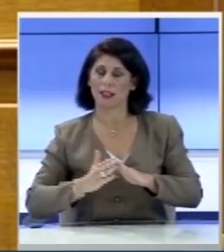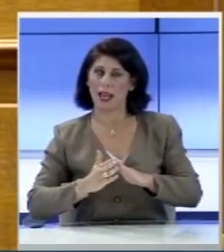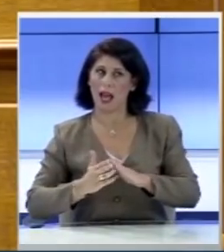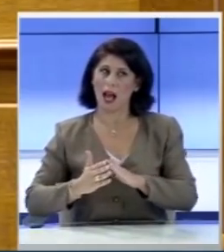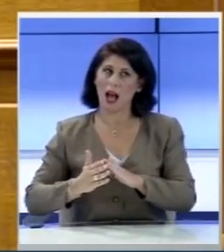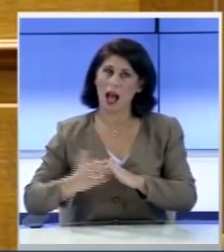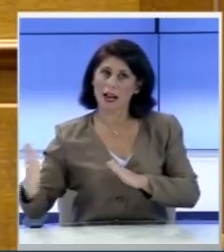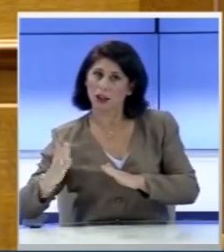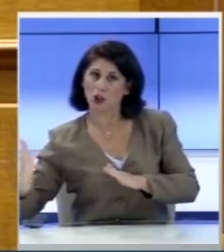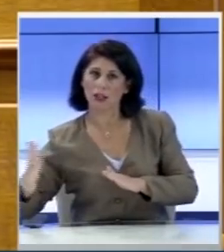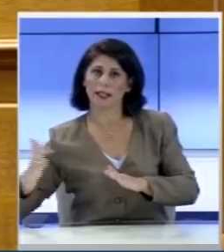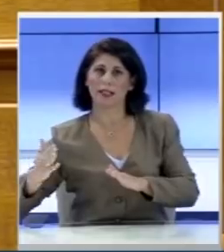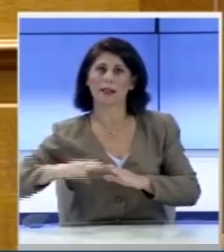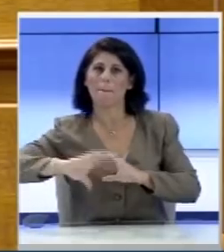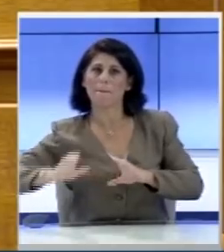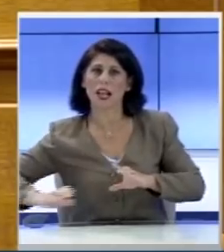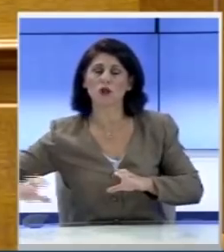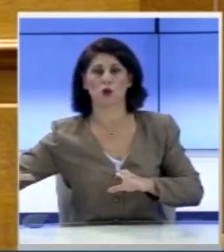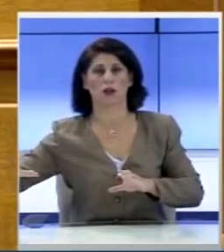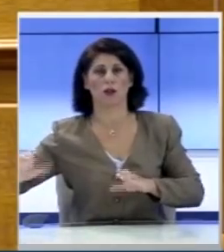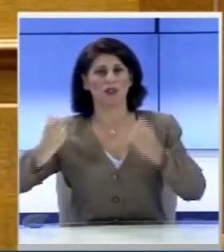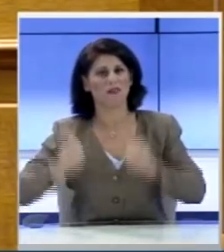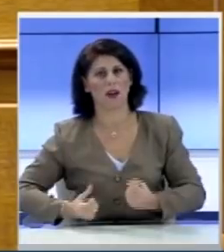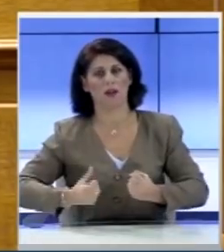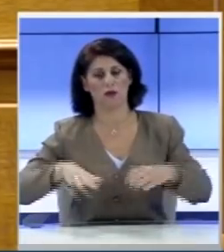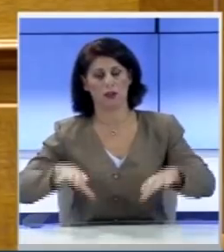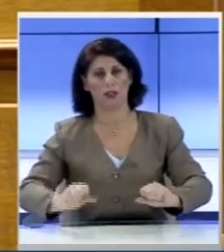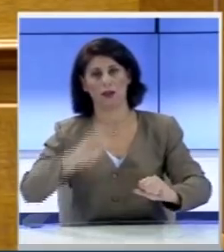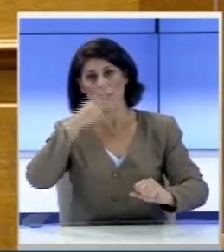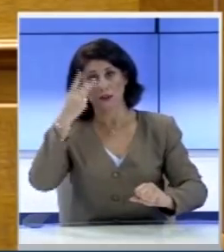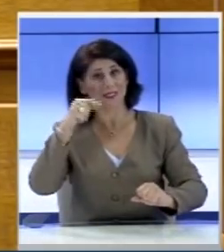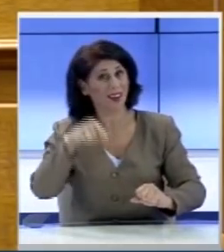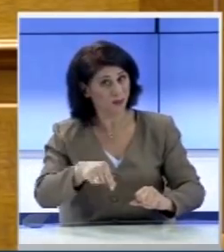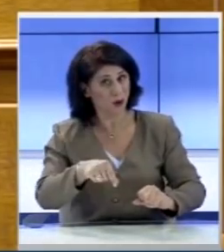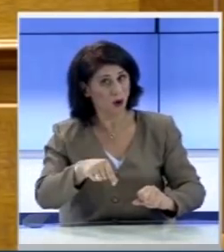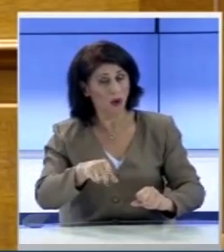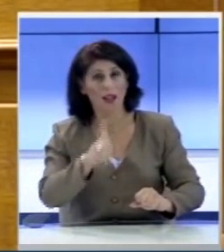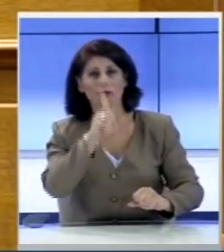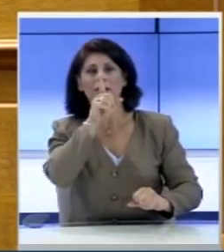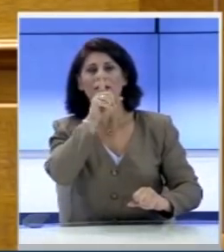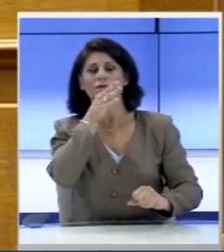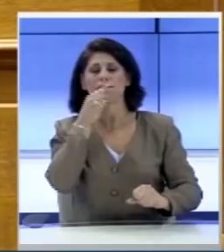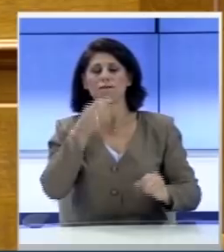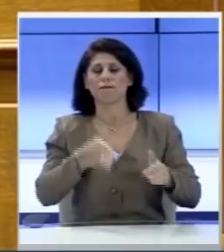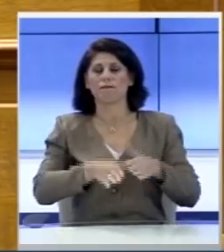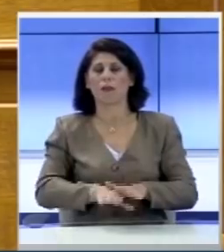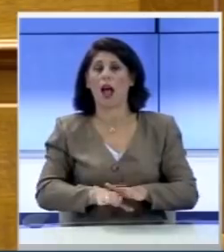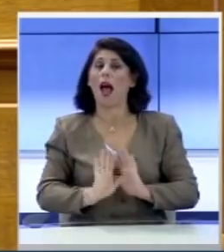Μεσογείου σε βάρος των κυριαρχικών μας δικαιωμάτων. Αλλά γι' αυτό όχι μόνο δεν λέτε κουβέντα,